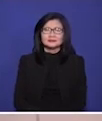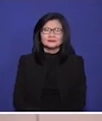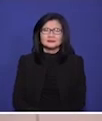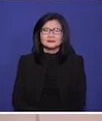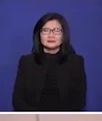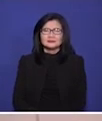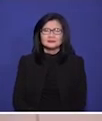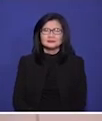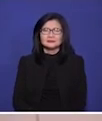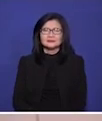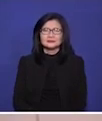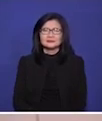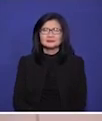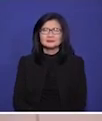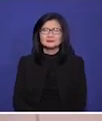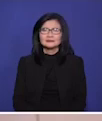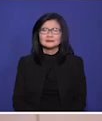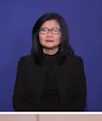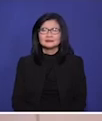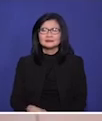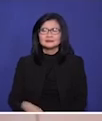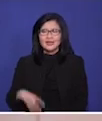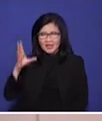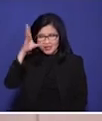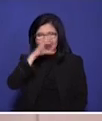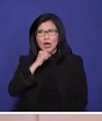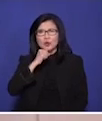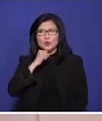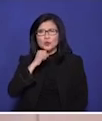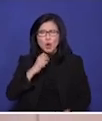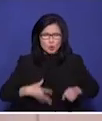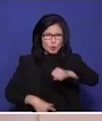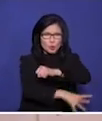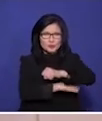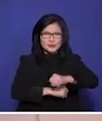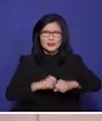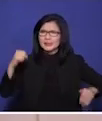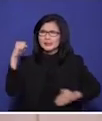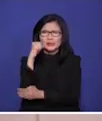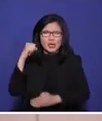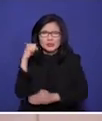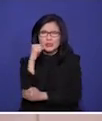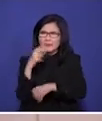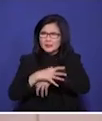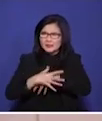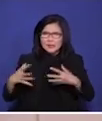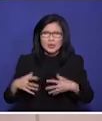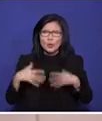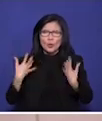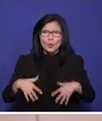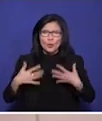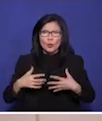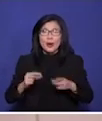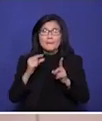diucapkan kita tahu Korupsi adalah kejahatan yang luar biasa bahkan Pak Prabowo pernah